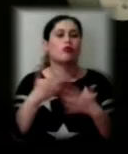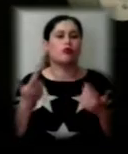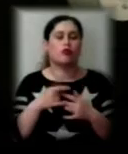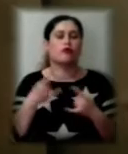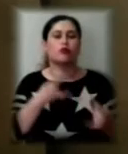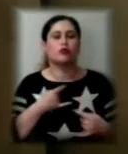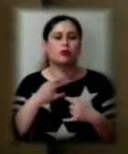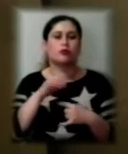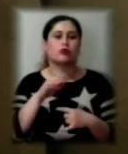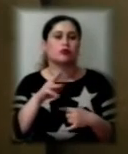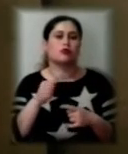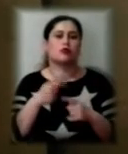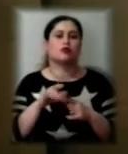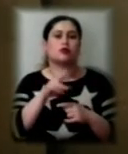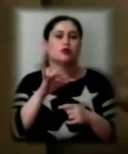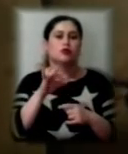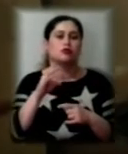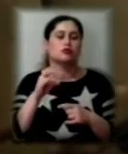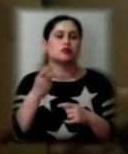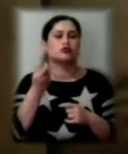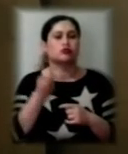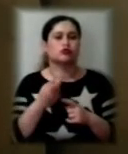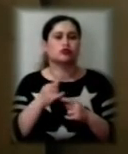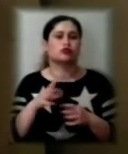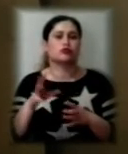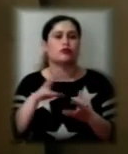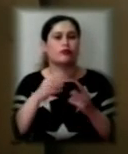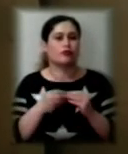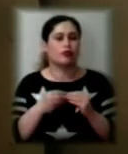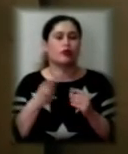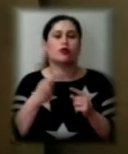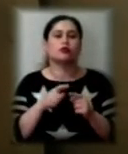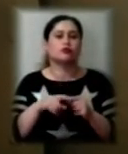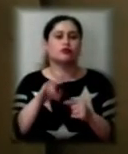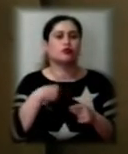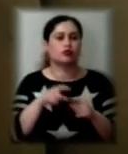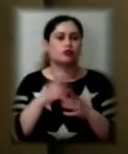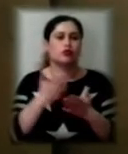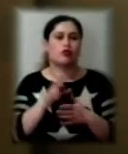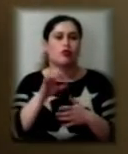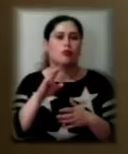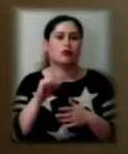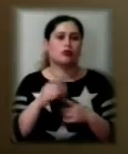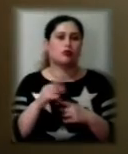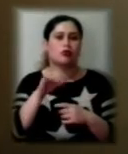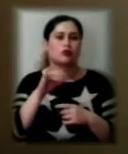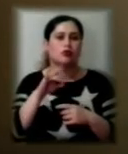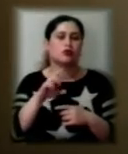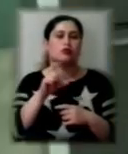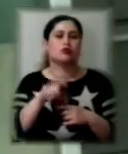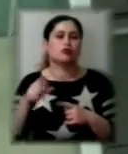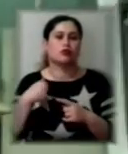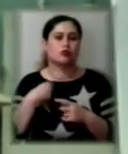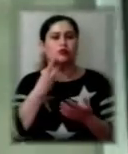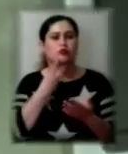Його діагностика дешевша, ніж на оглядовому знімку. Для чого теж у нас є обладнання. Контактних людей ми тут обстежуємо.